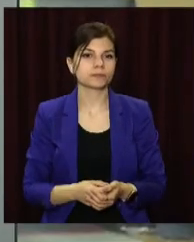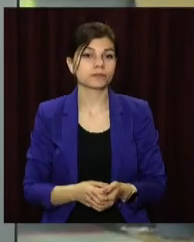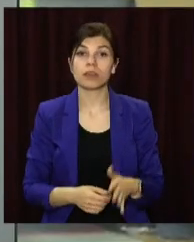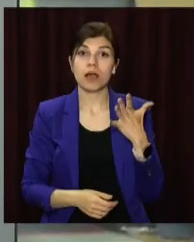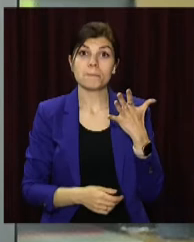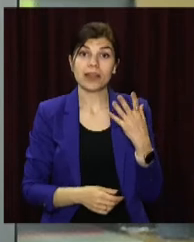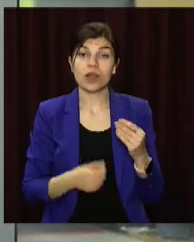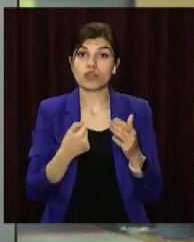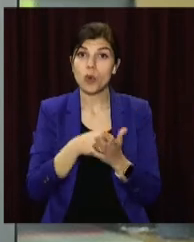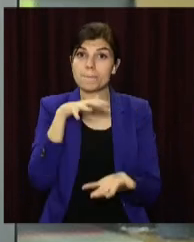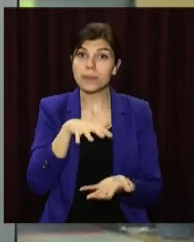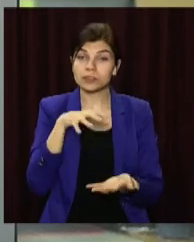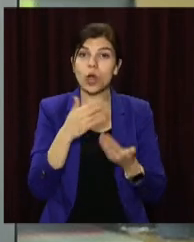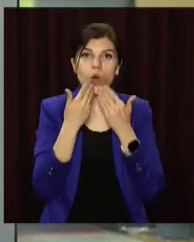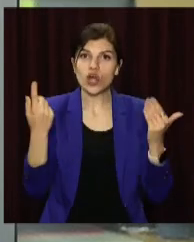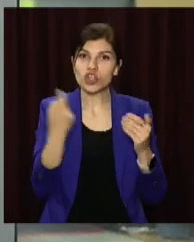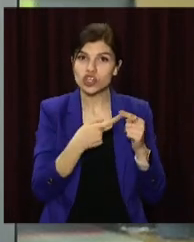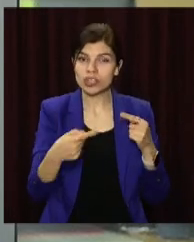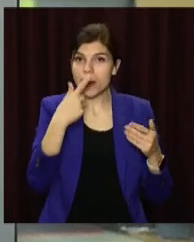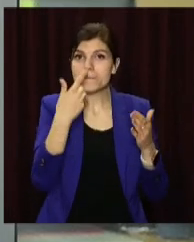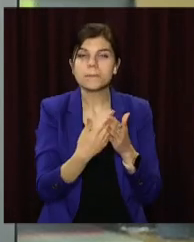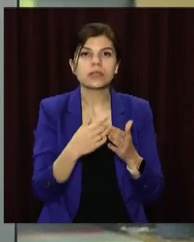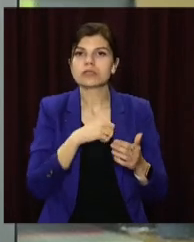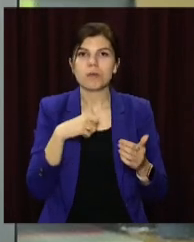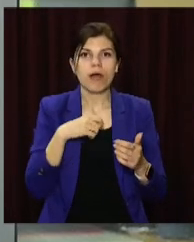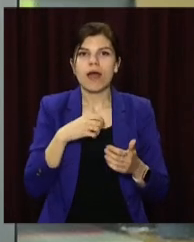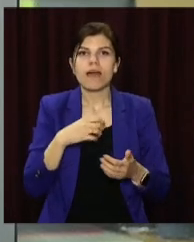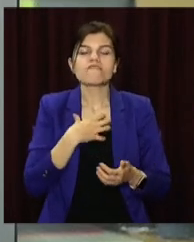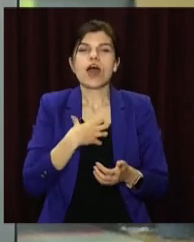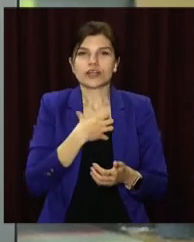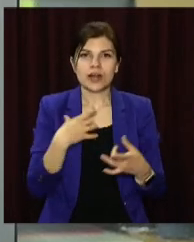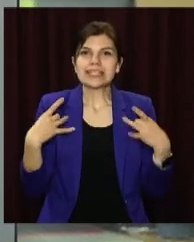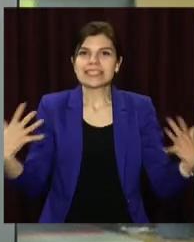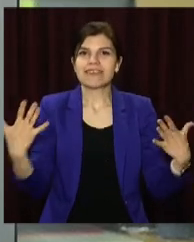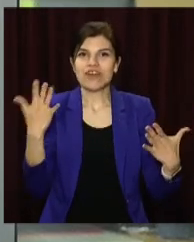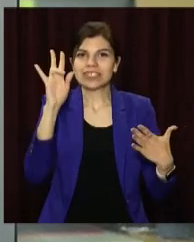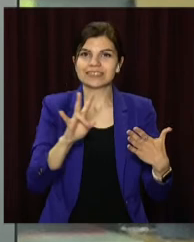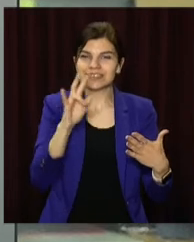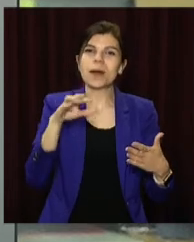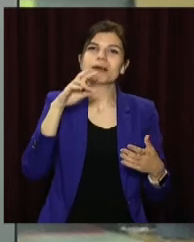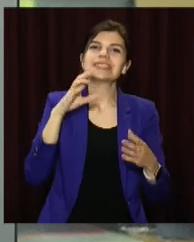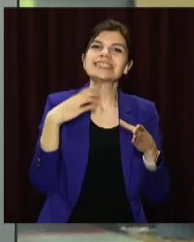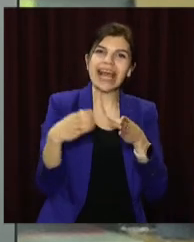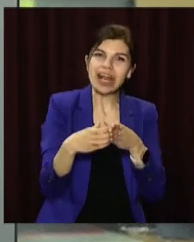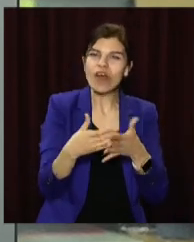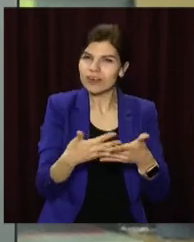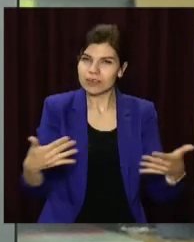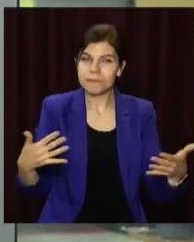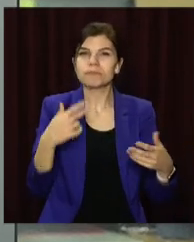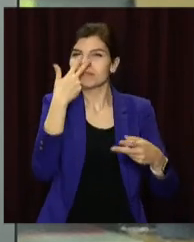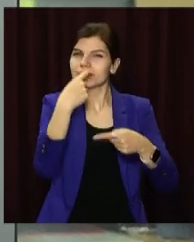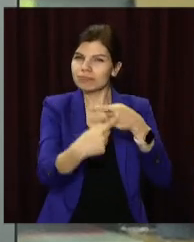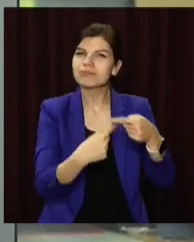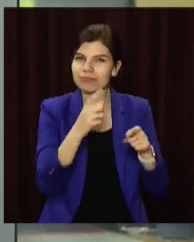5 днів до Великодня. Останній тиждень перед одним з найголовніших церковних свят. Найурочистіший і знаменується багатьма давніми